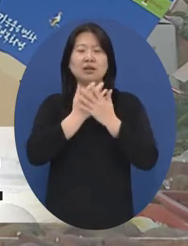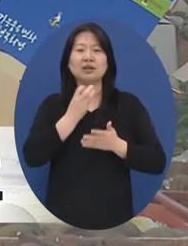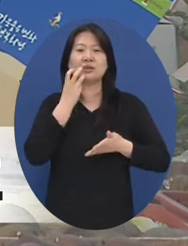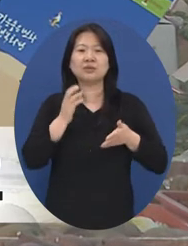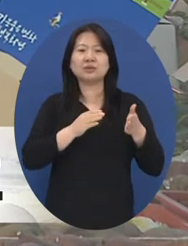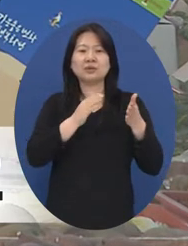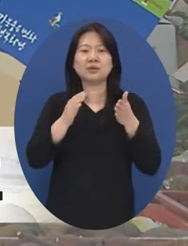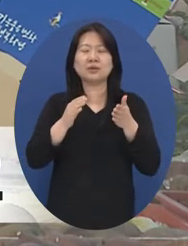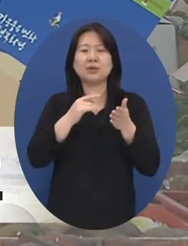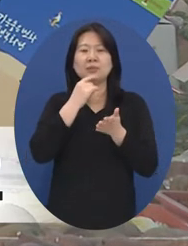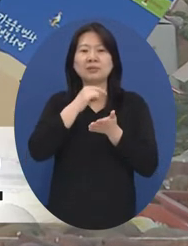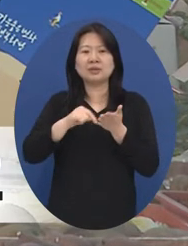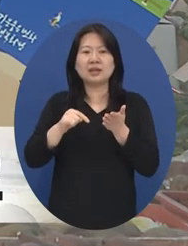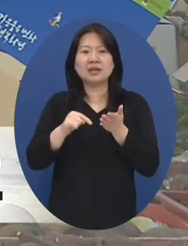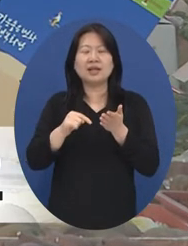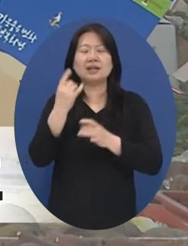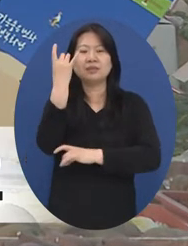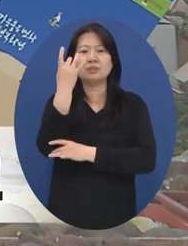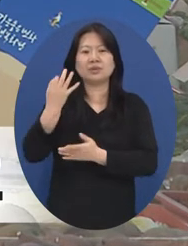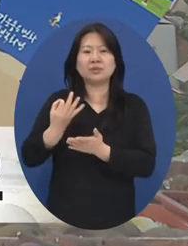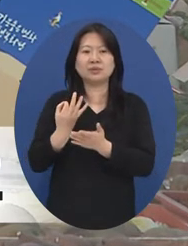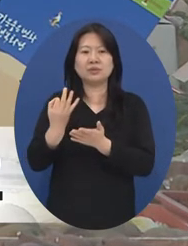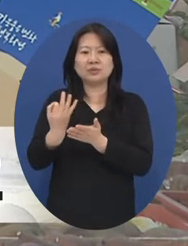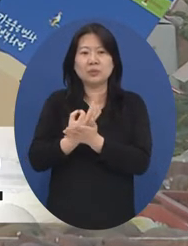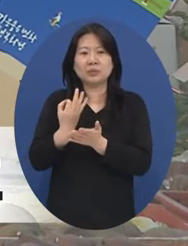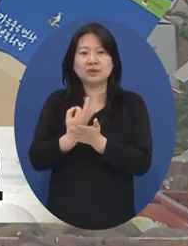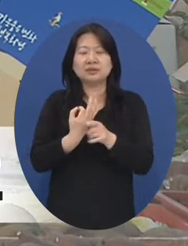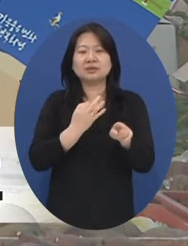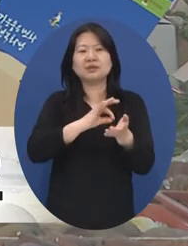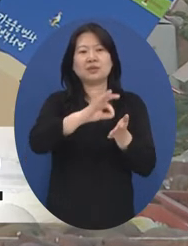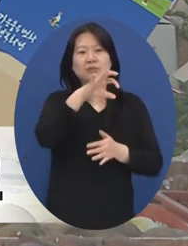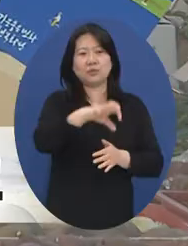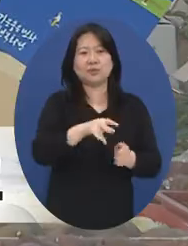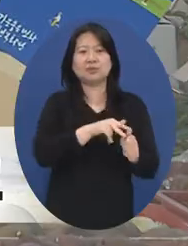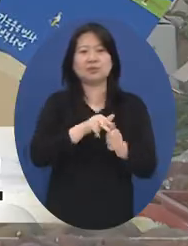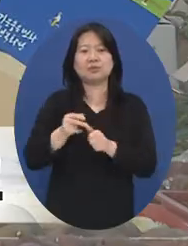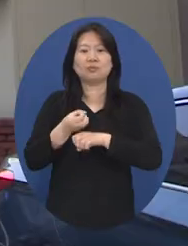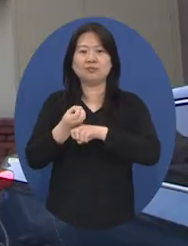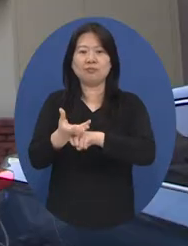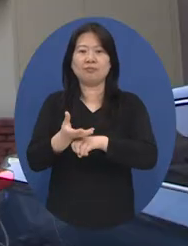경기도 재난 기본소득 의 슬기로운 소비생활 철을 지금 알려드립니다